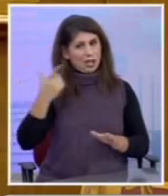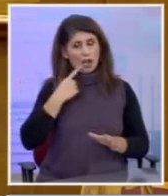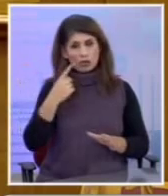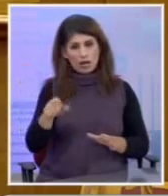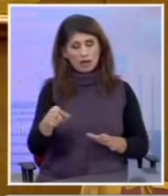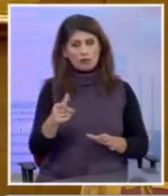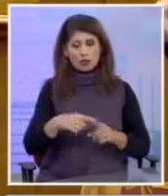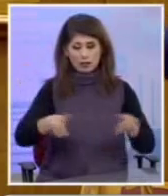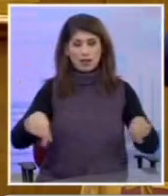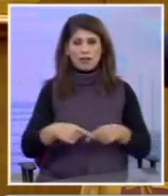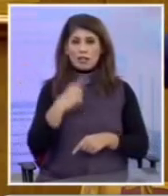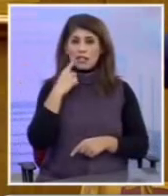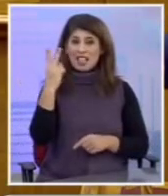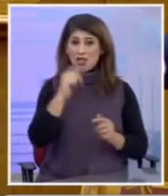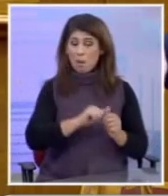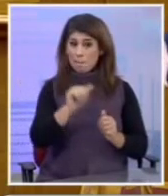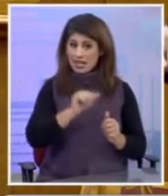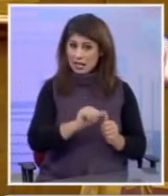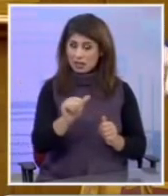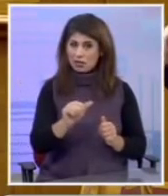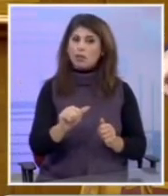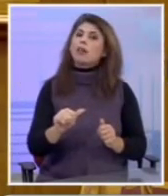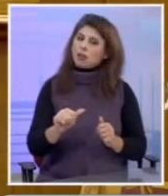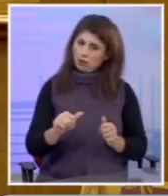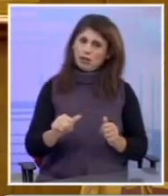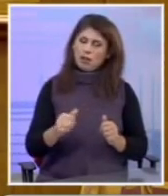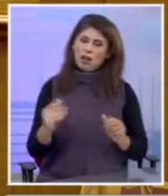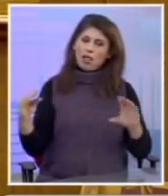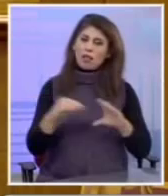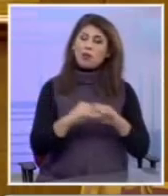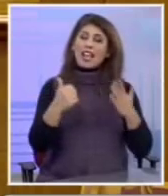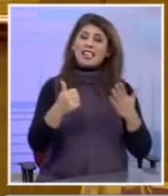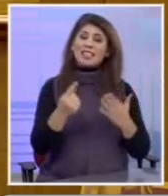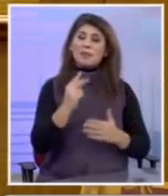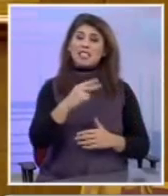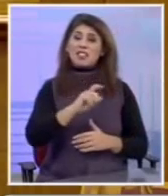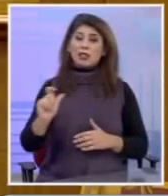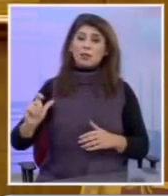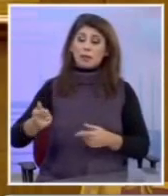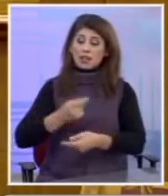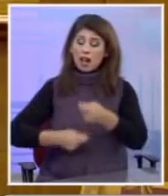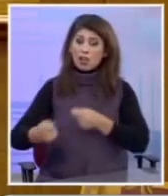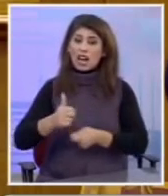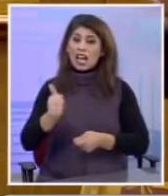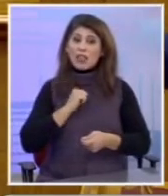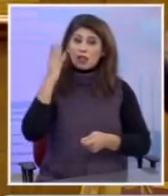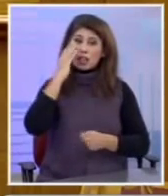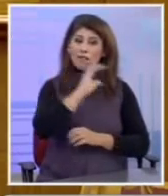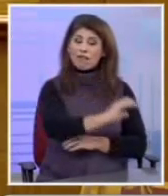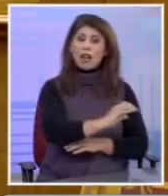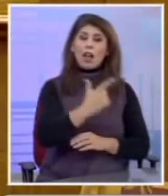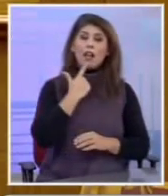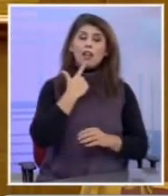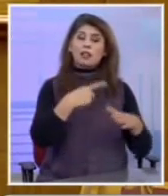σε αυτή εδώ την αίθουσα ότι σε δύο μήνες θα μπουν 6,5 δις από την αγορά ιδιωτικά κεφάλαια στις